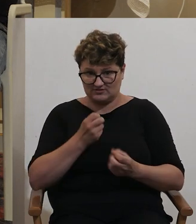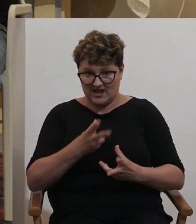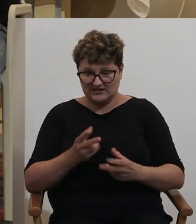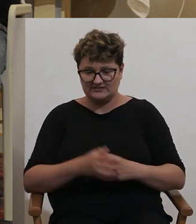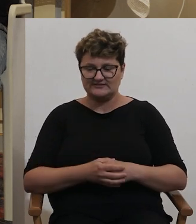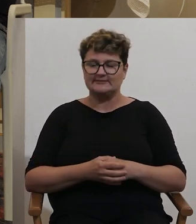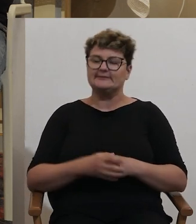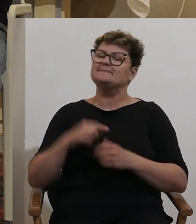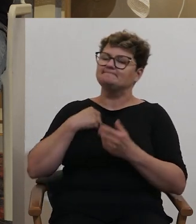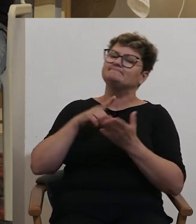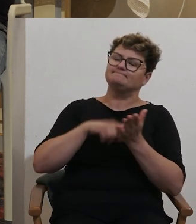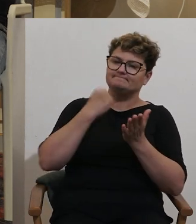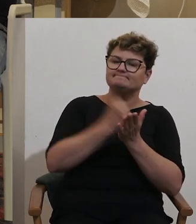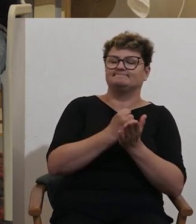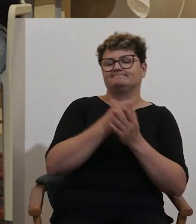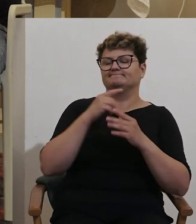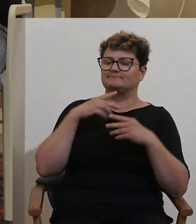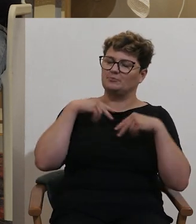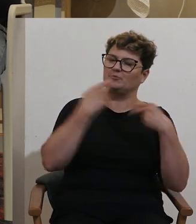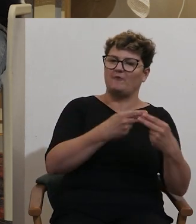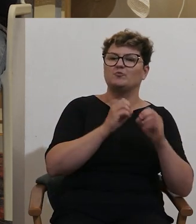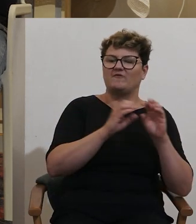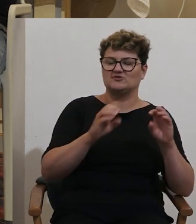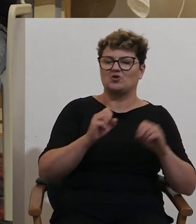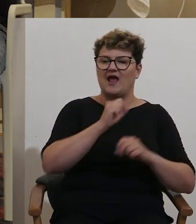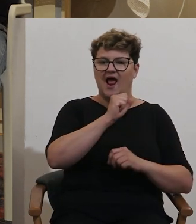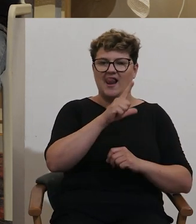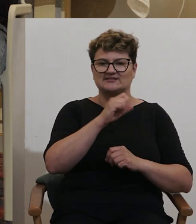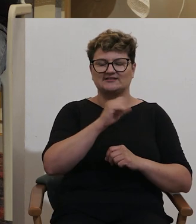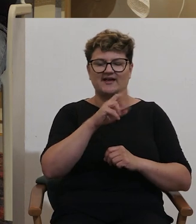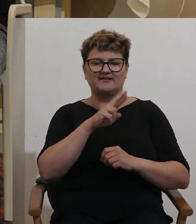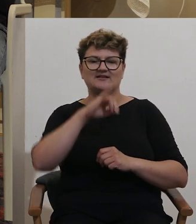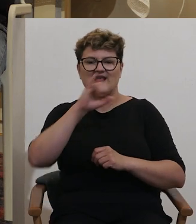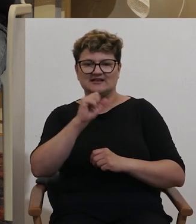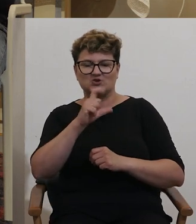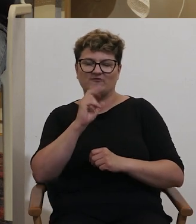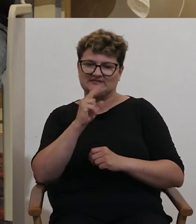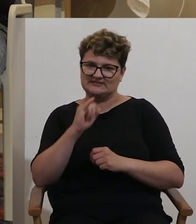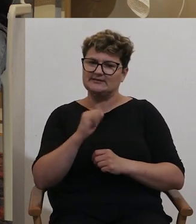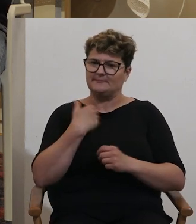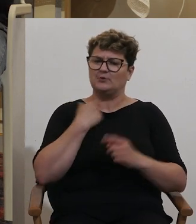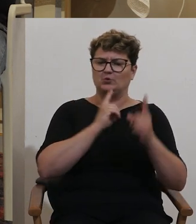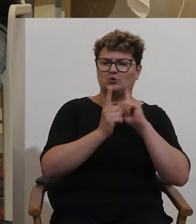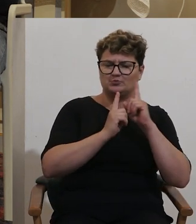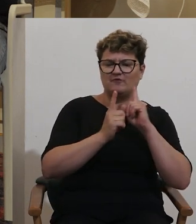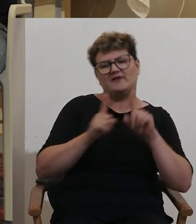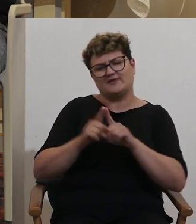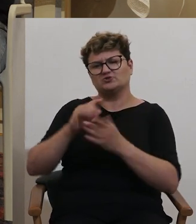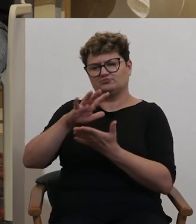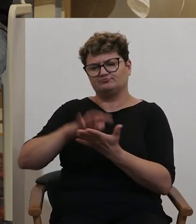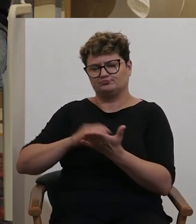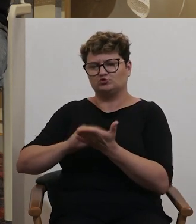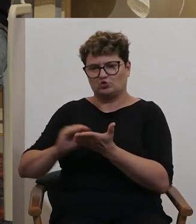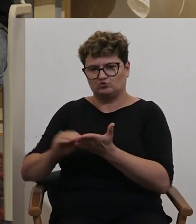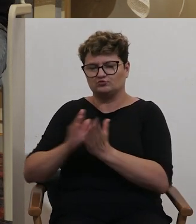odwołam tutaj do profesora Aleksandra Jackowskiego, który wspomina w rozmowie ze mną, zresztą pisze też o tym w książce,